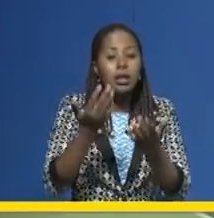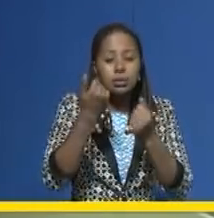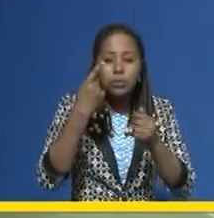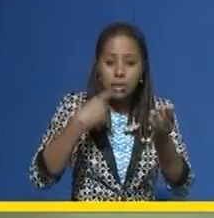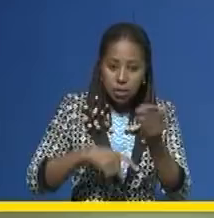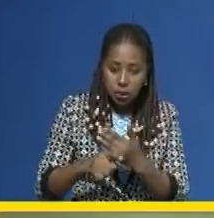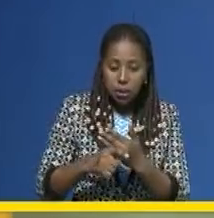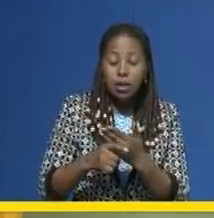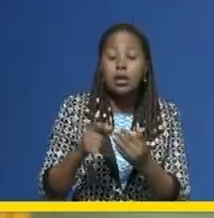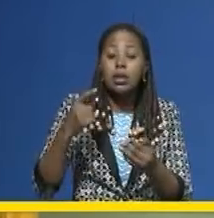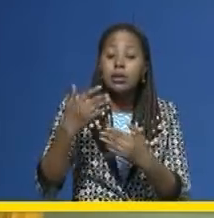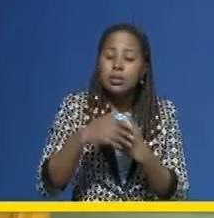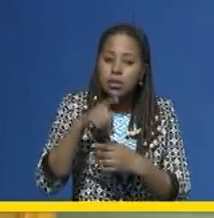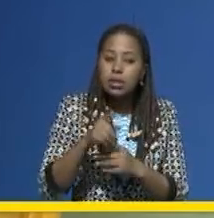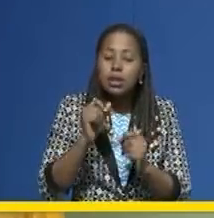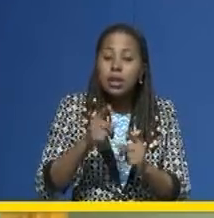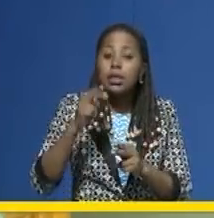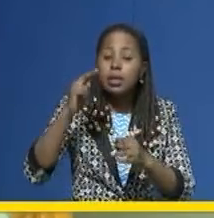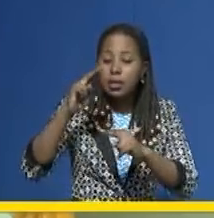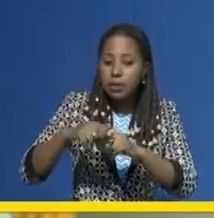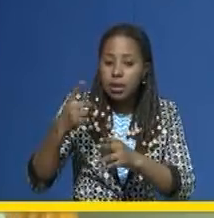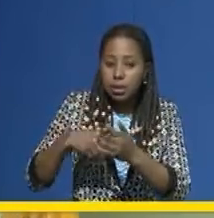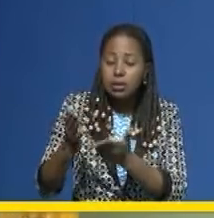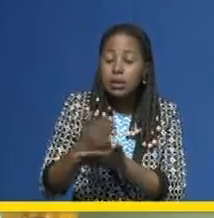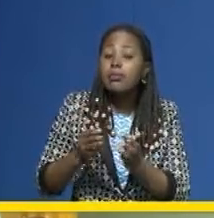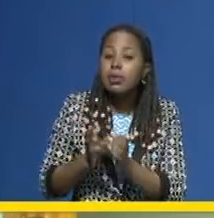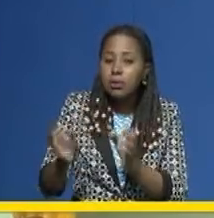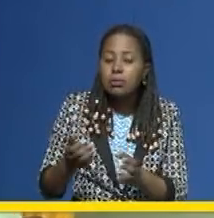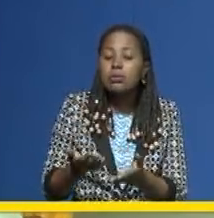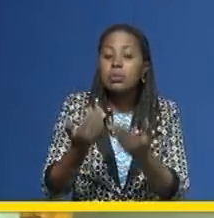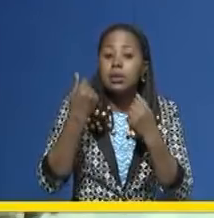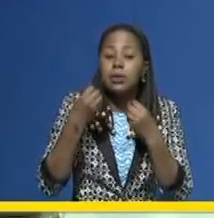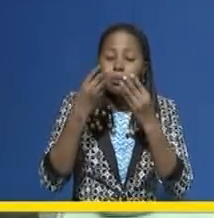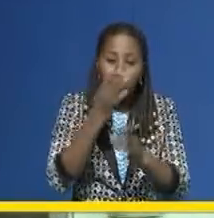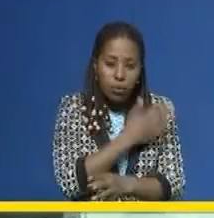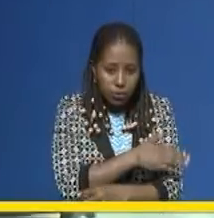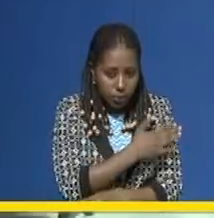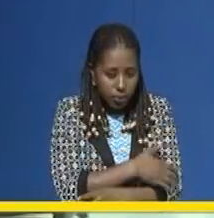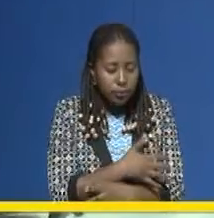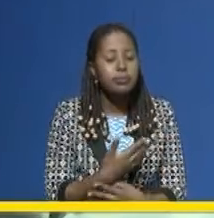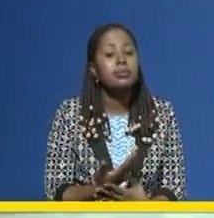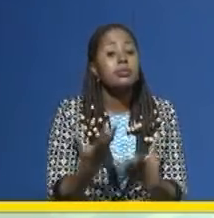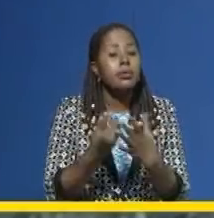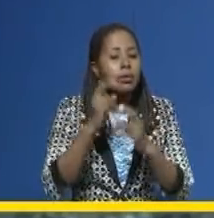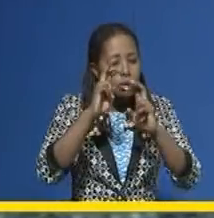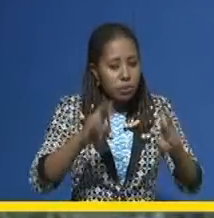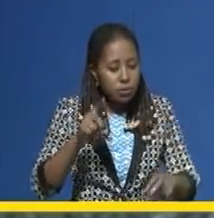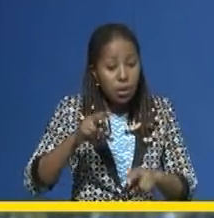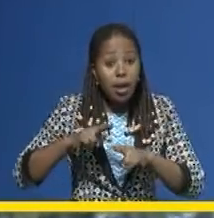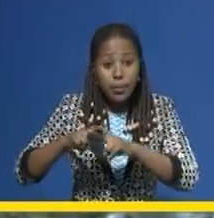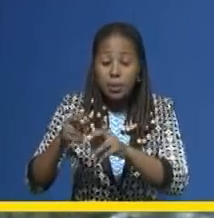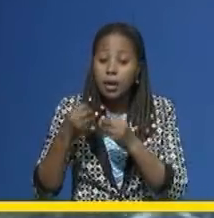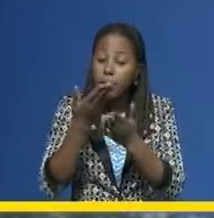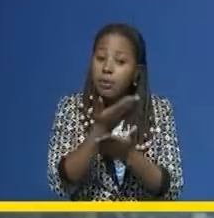lango katika nchi hii, bali awekwe katika sehemu sahihi kwa ajili ya kupatiwa huduma. Mbali na ukaguzi huo, pia abiria anapatiwa